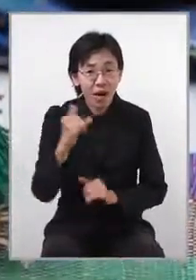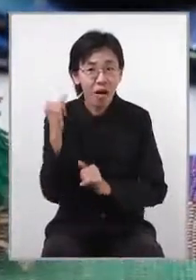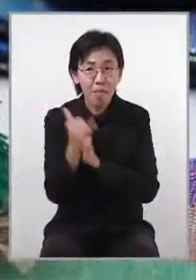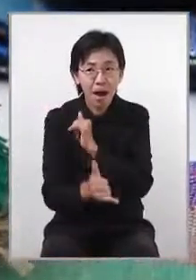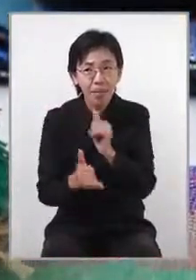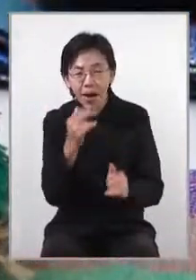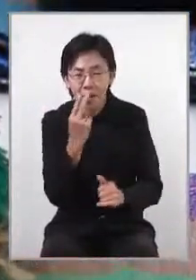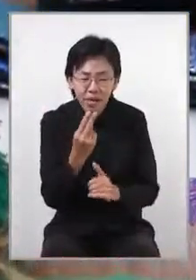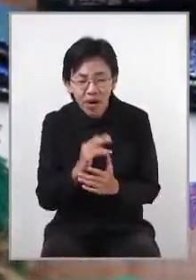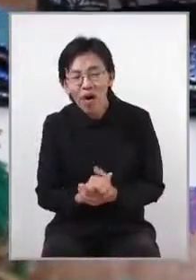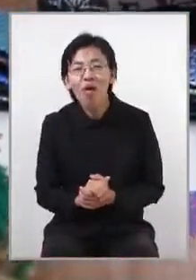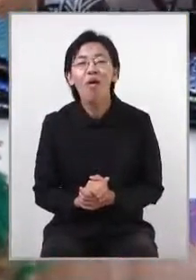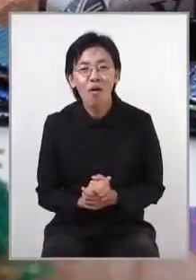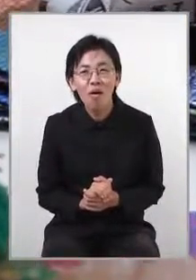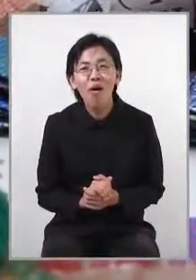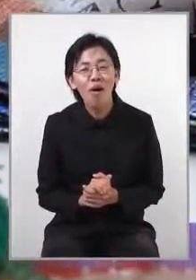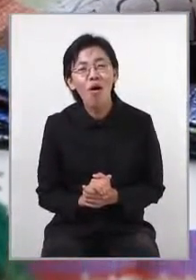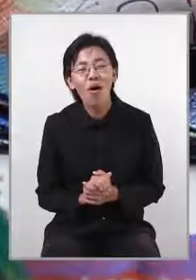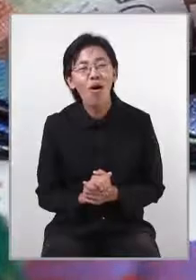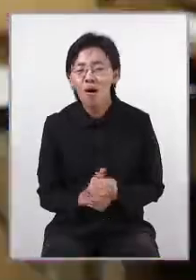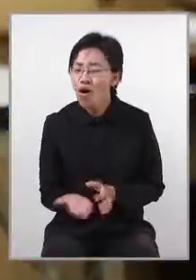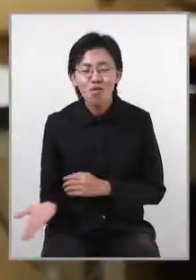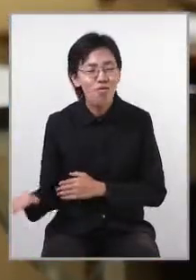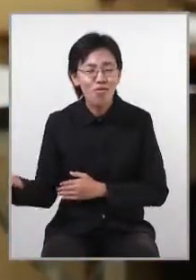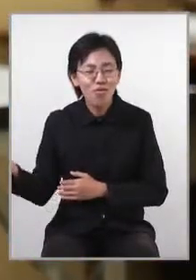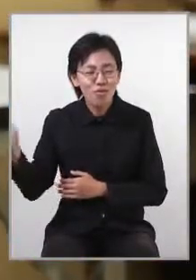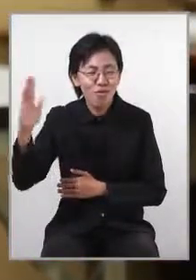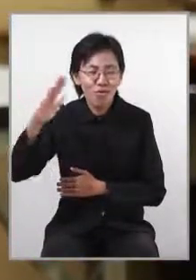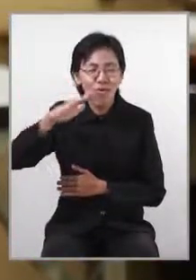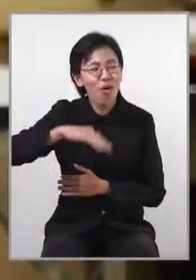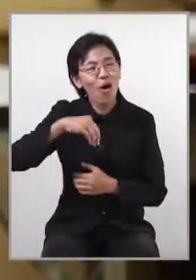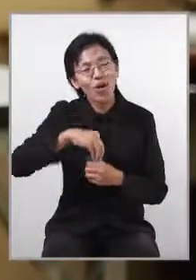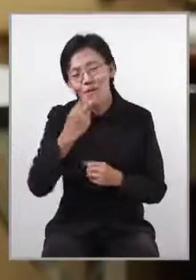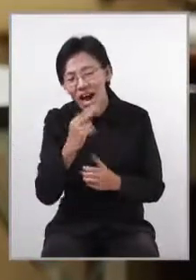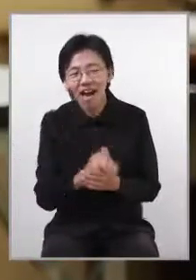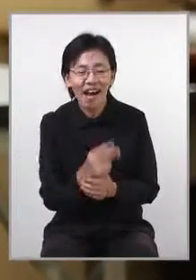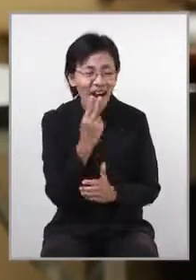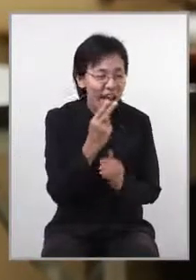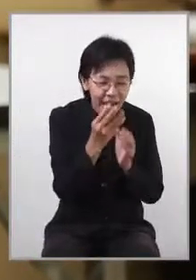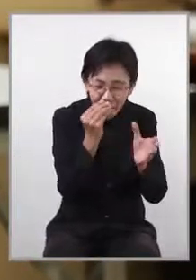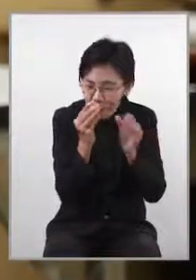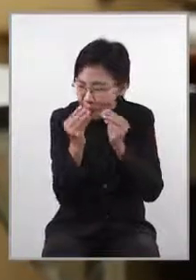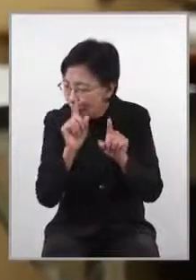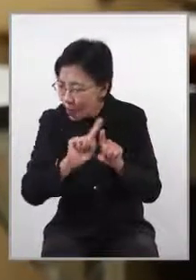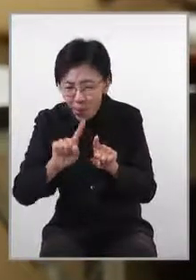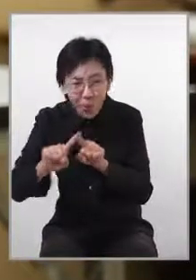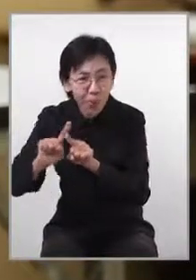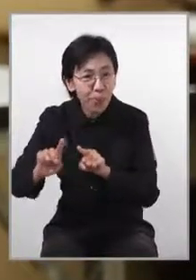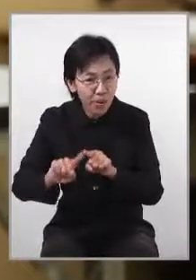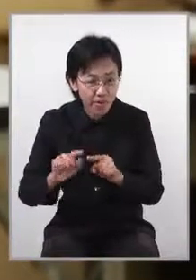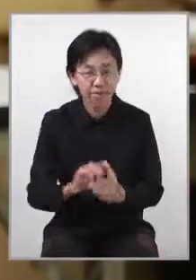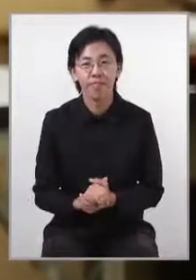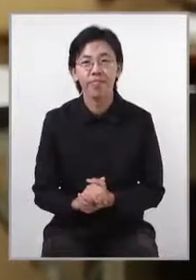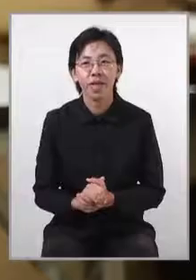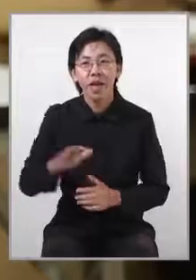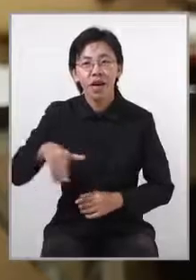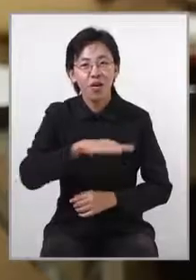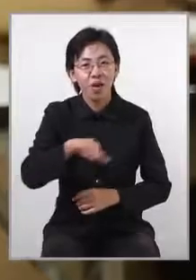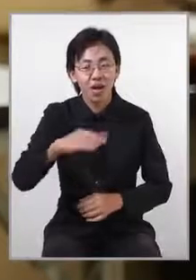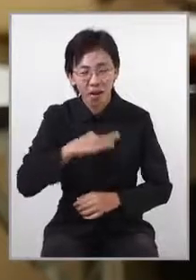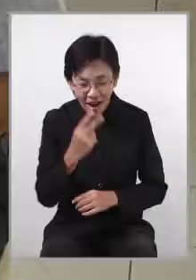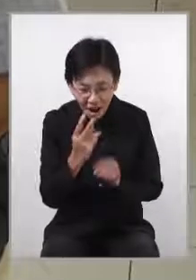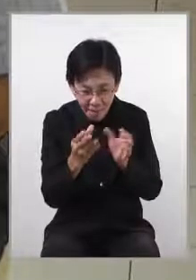ามารถที่จะอยู่ที่นี่ได้ทั้งวันนะครับดูเกร็ดเล็กเกร็ดน้อยและที่สำคัญก็คือว่าเราจะมีพลัง